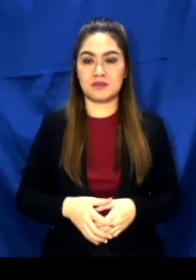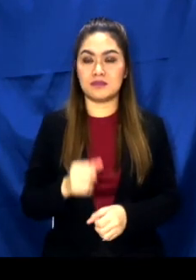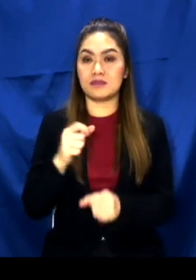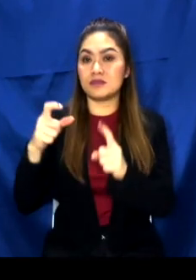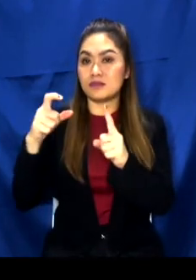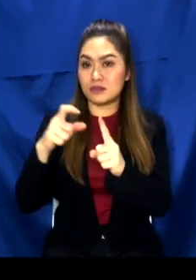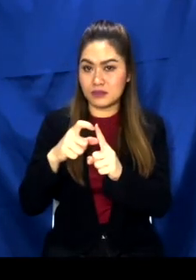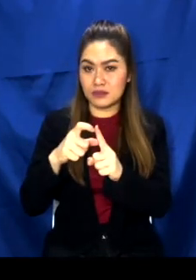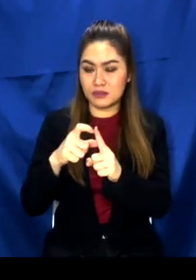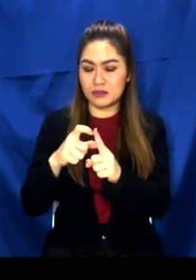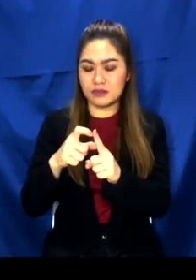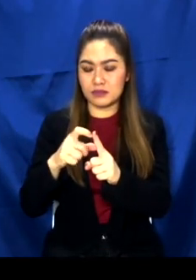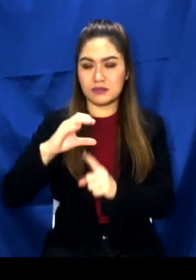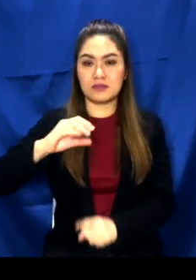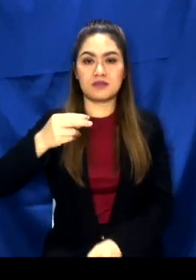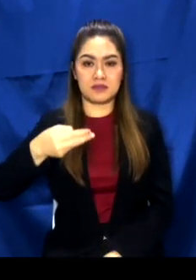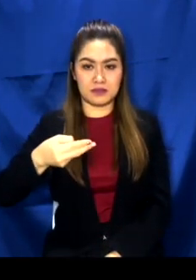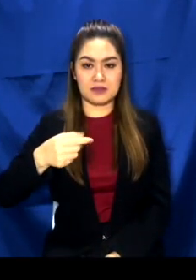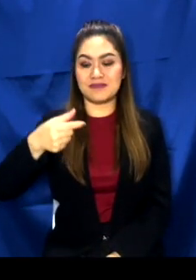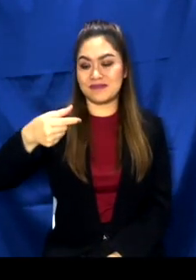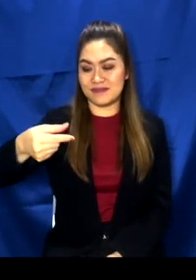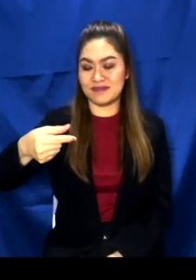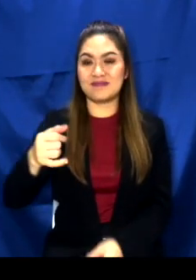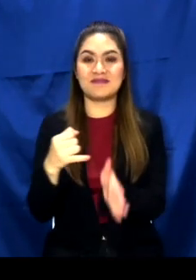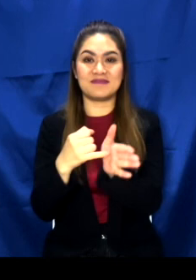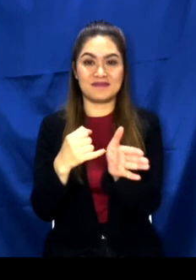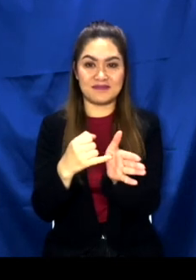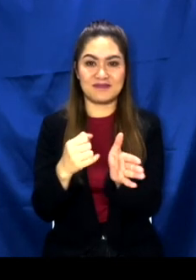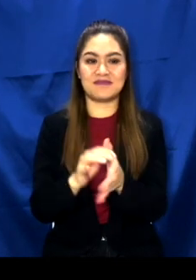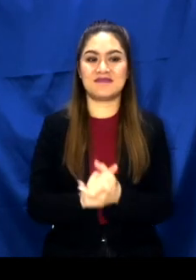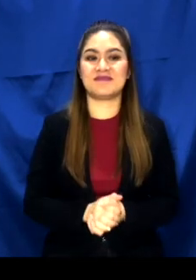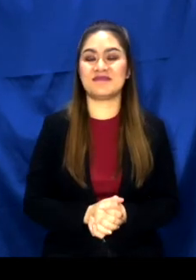คำว่าคอนโทรลแล้วก็จีเอาแล้วกันนะคะกรุ๊ปง่ายดีแบบนี้นะคะ